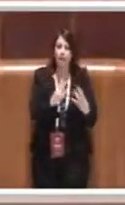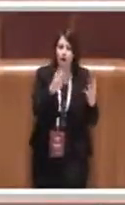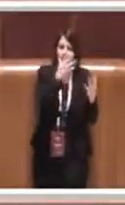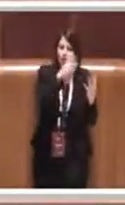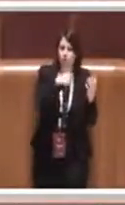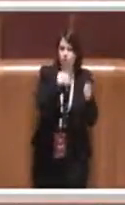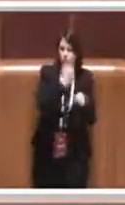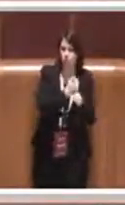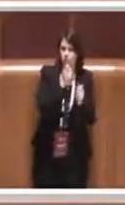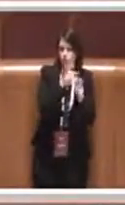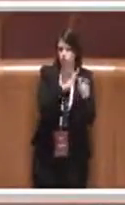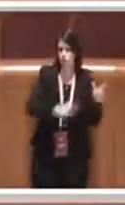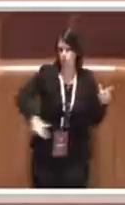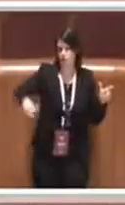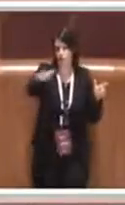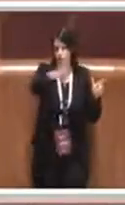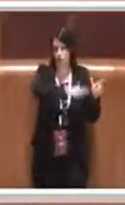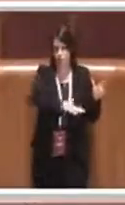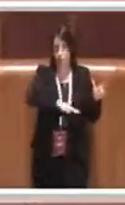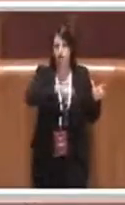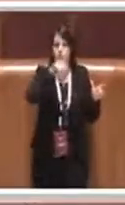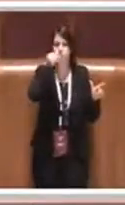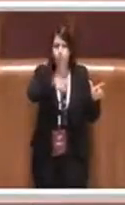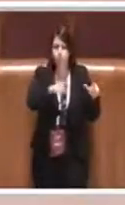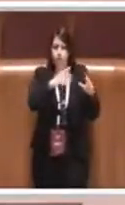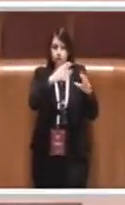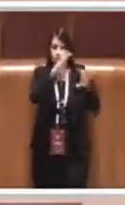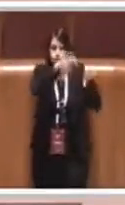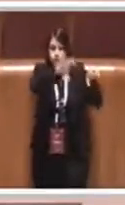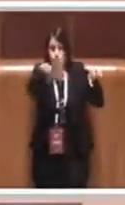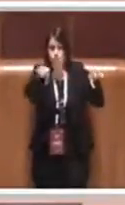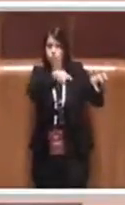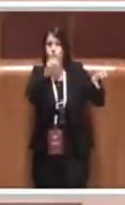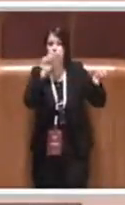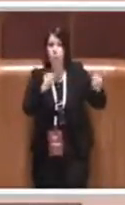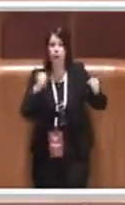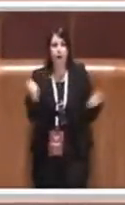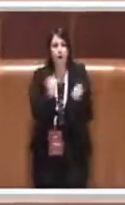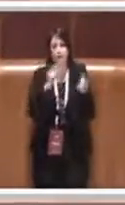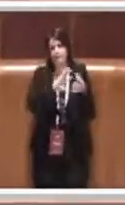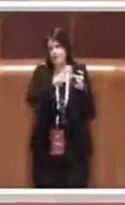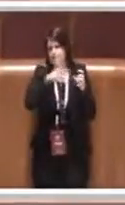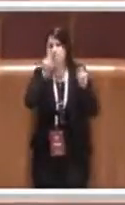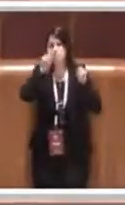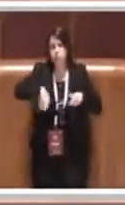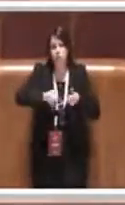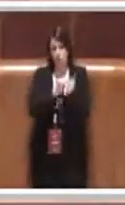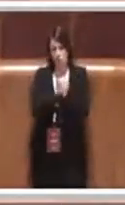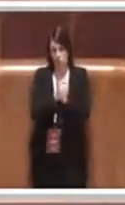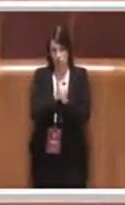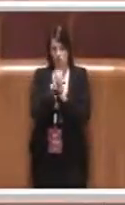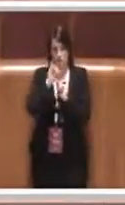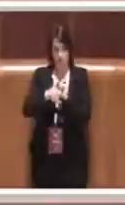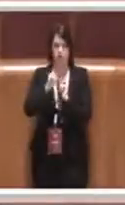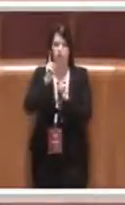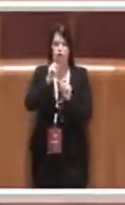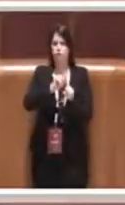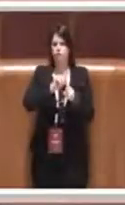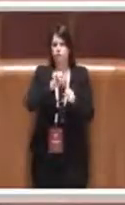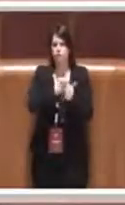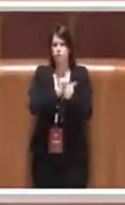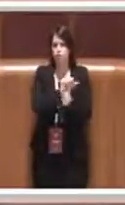nei quali si potrebbero fare tante attività, comprese attività sportive, ma ovviamente non solo, e per questi